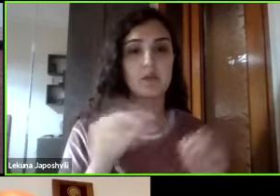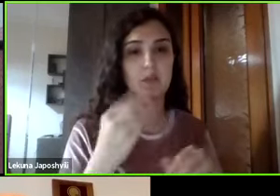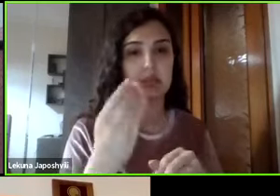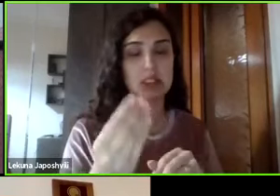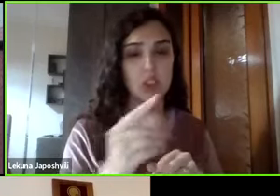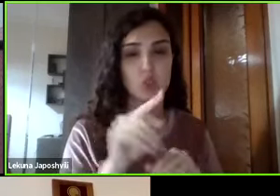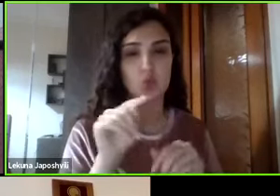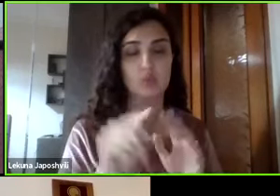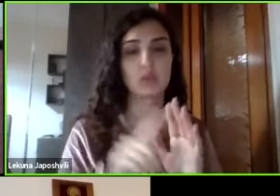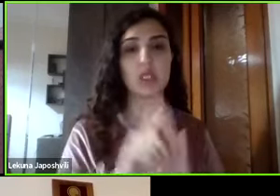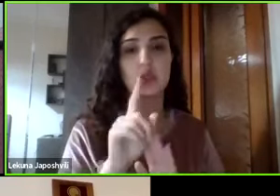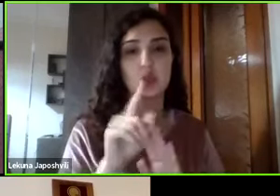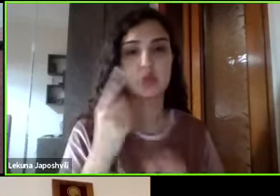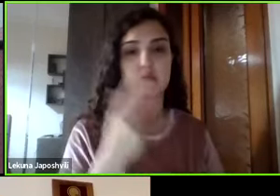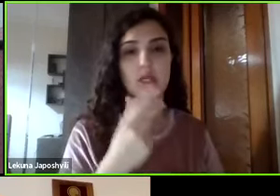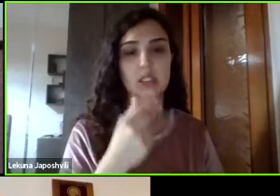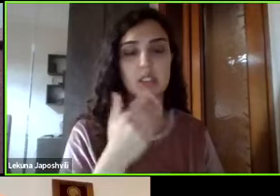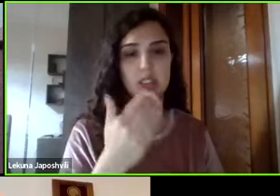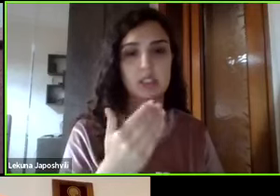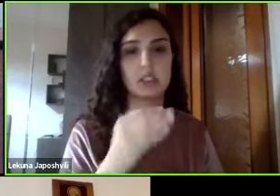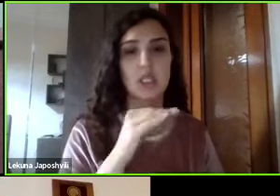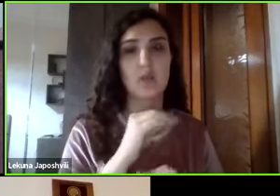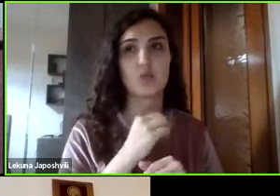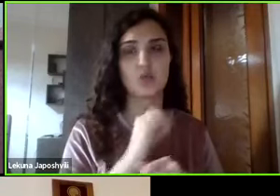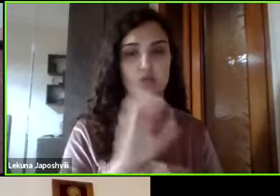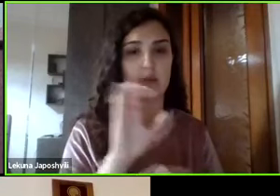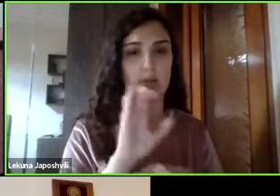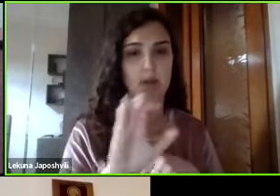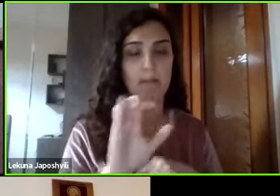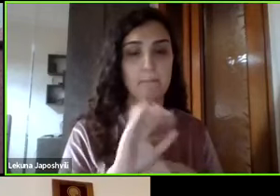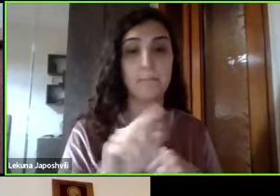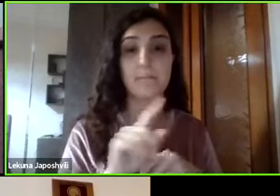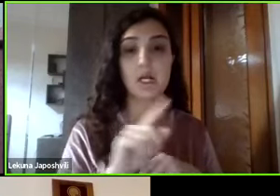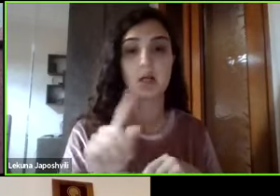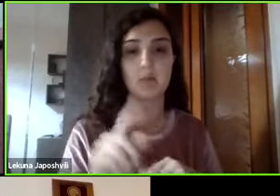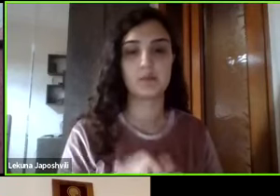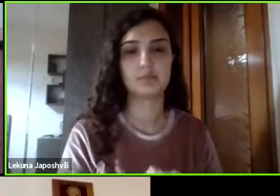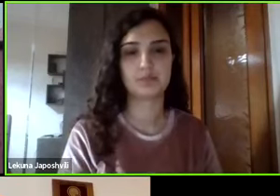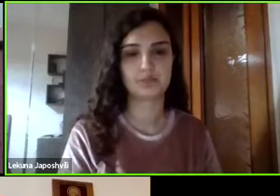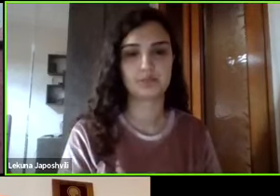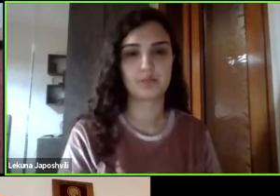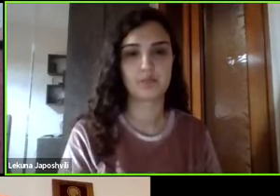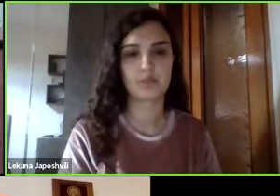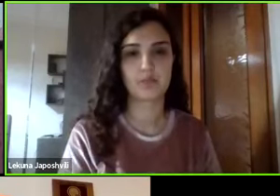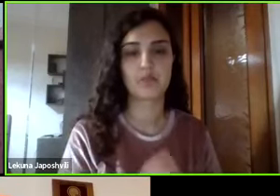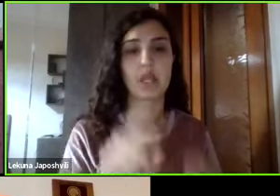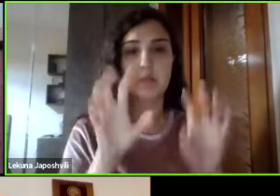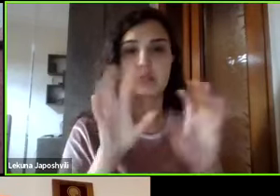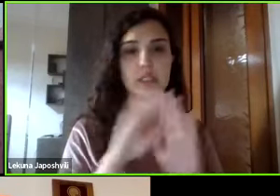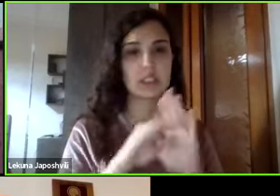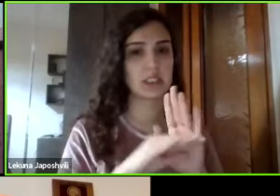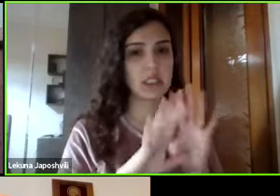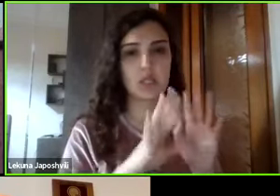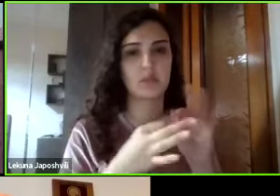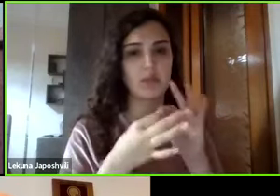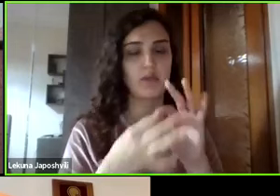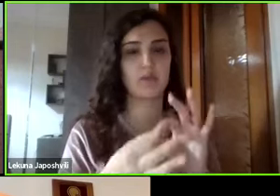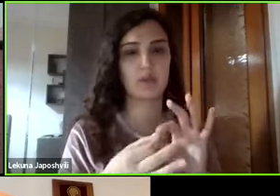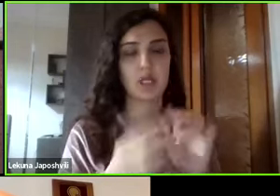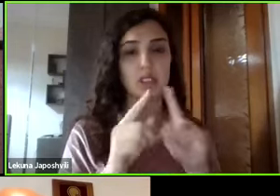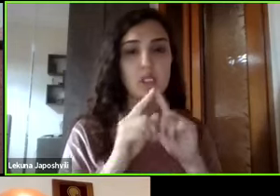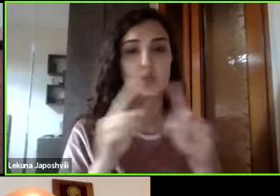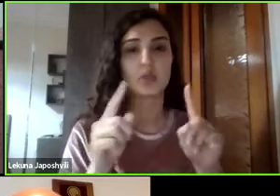ვაქცინას დაიწყოს ამ ვაქცინის მასიური გამოშვება, მაგრამ ამ წესს არ მიყვება დღესდღეობით,